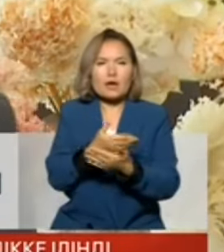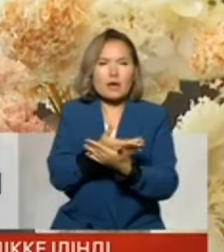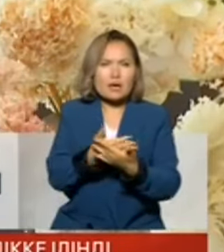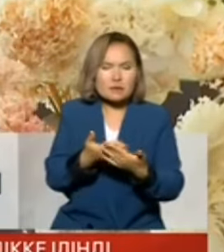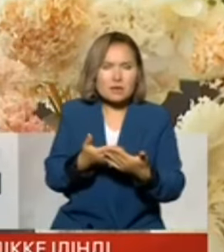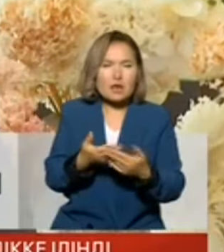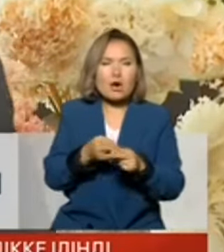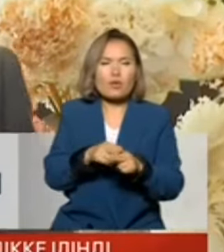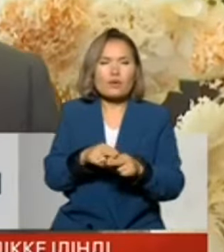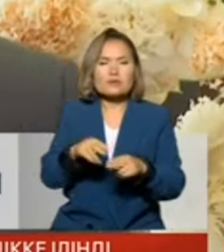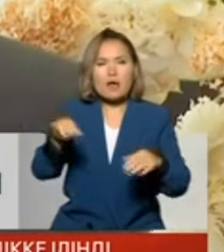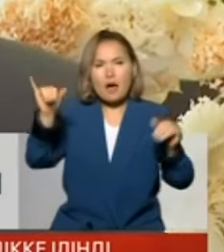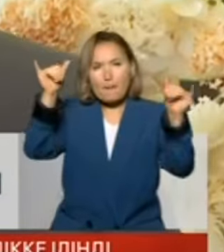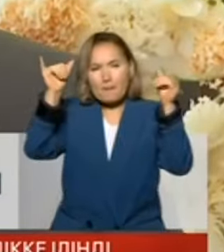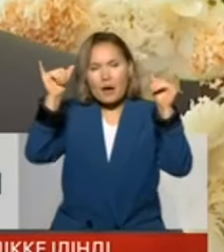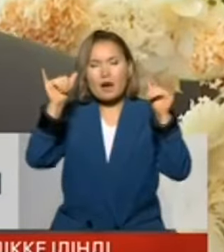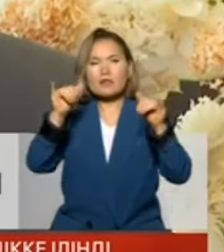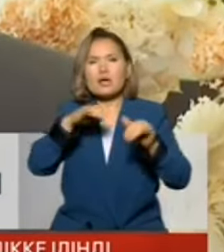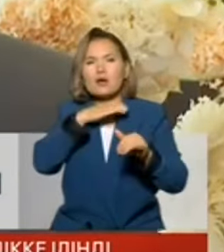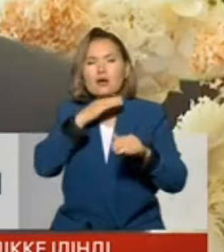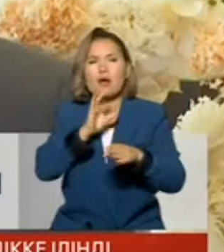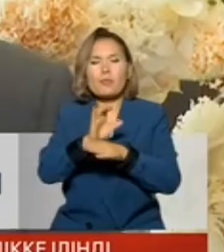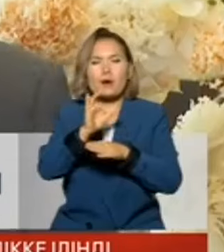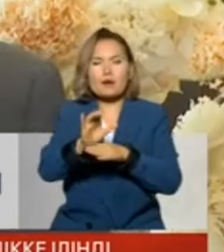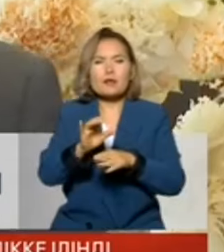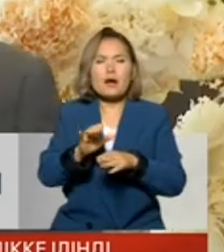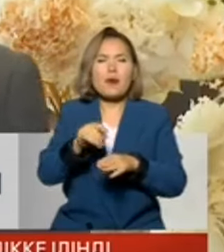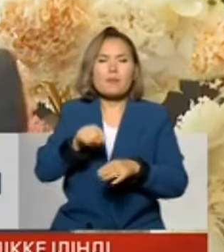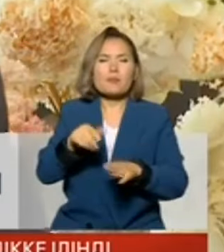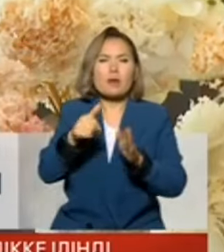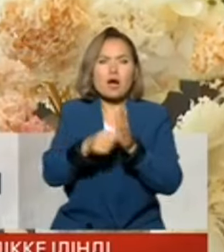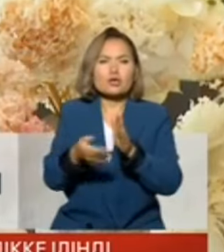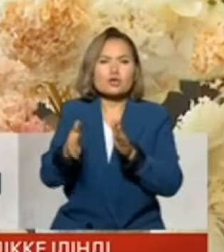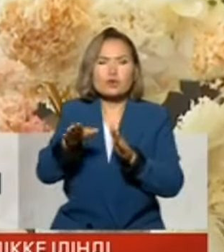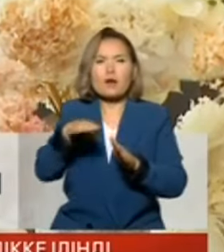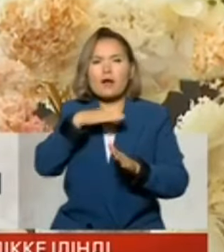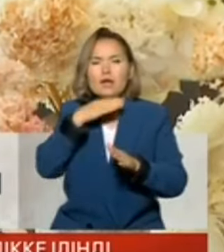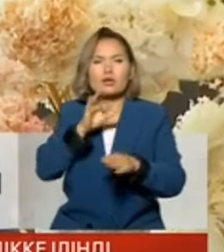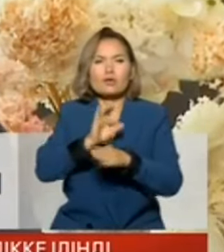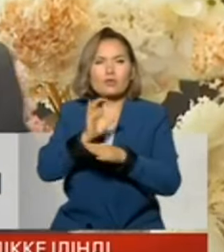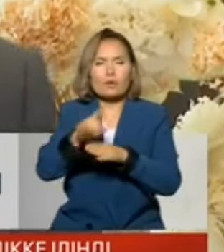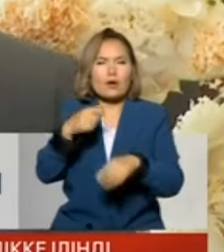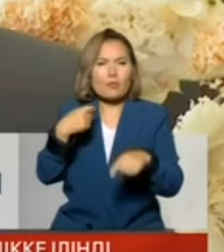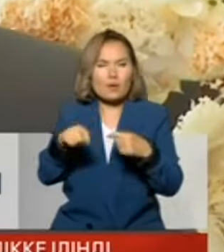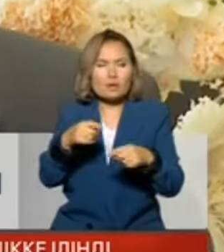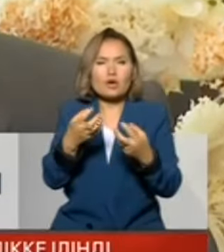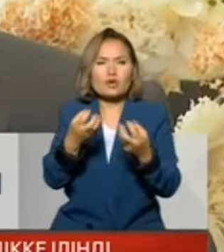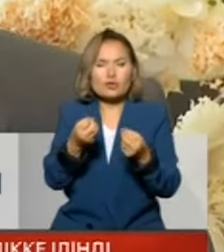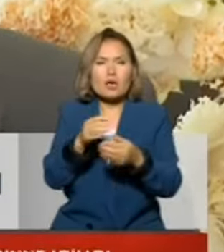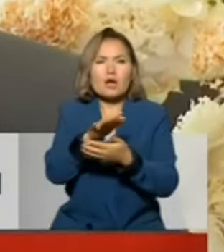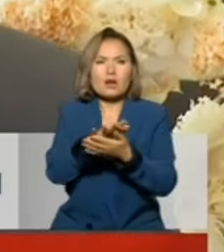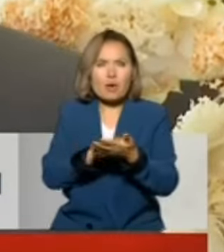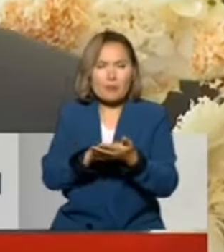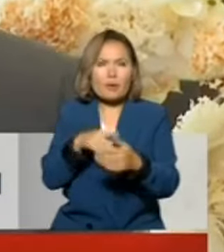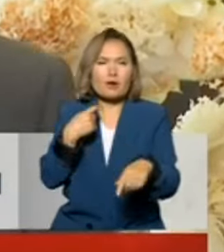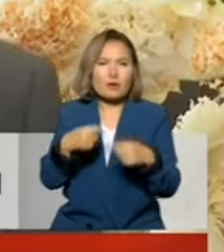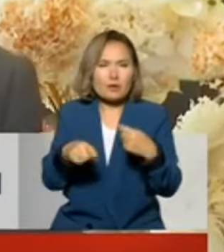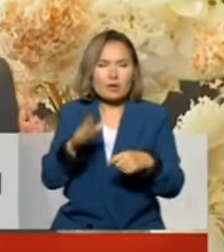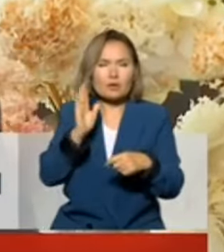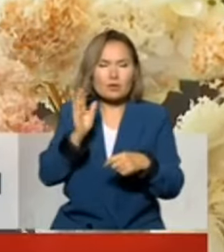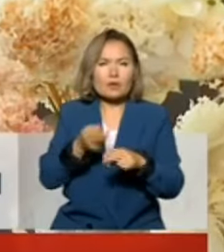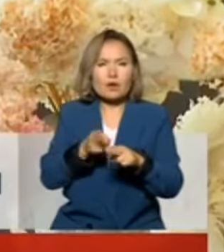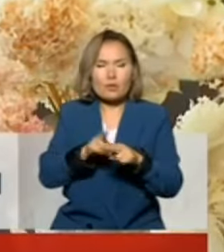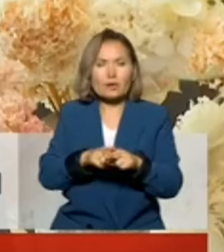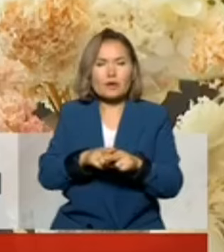отырмыз. Мал жартшының ішінде 1630 мас мал жібердік. Әрмен қарай квотамен тағы да жалғастырамыз.